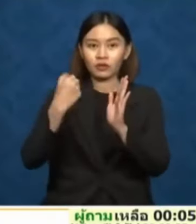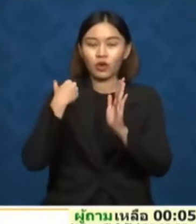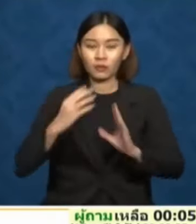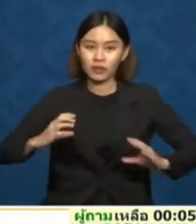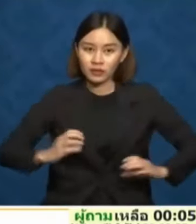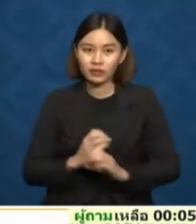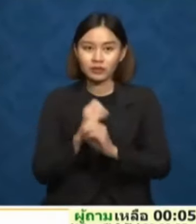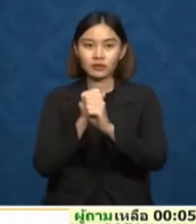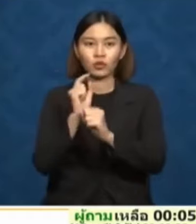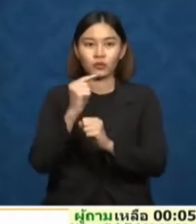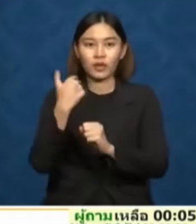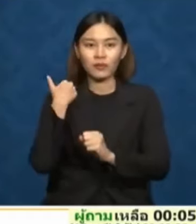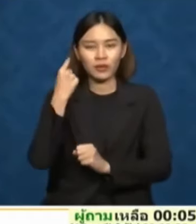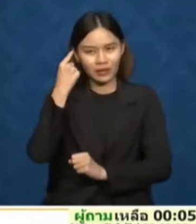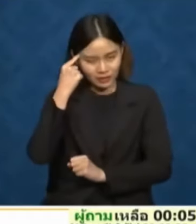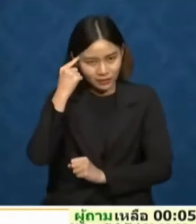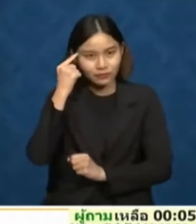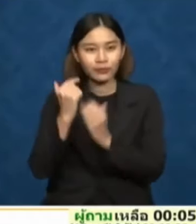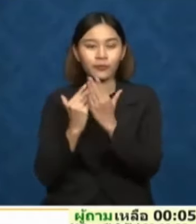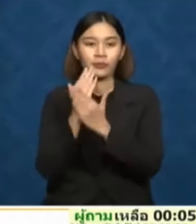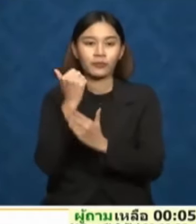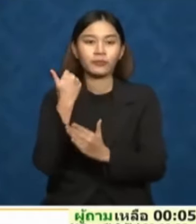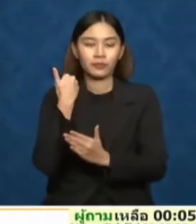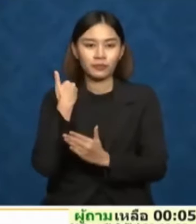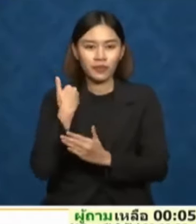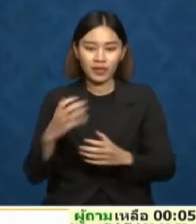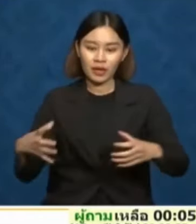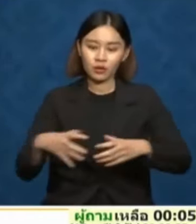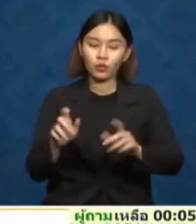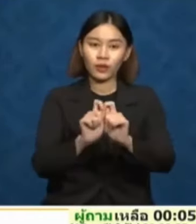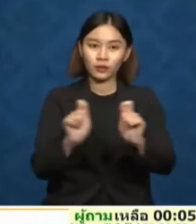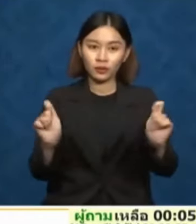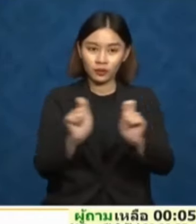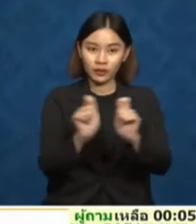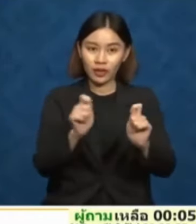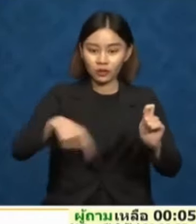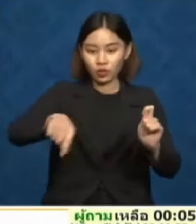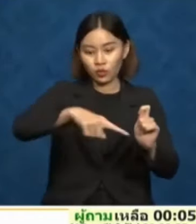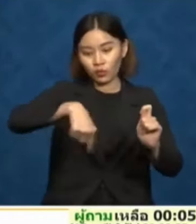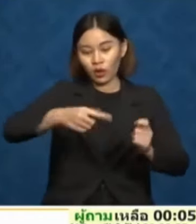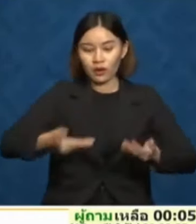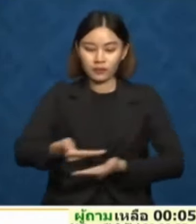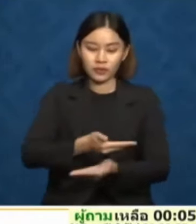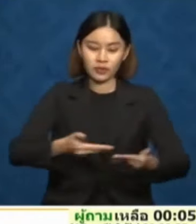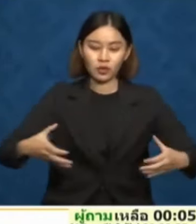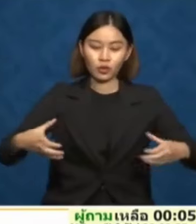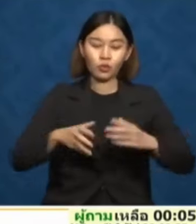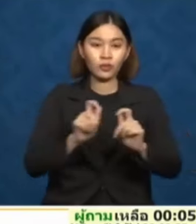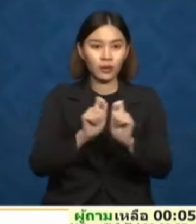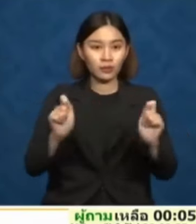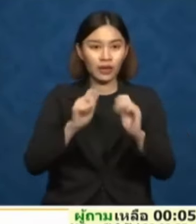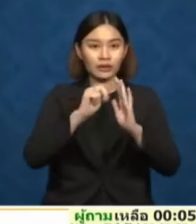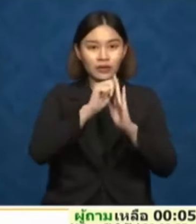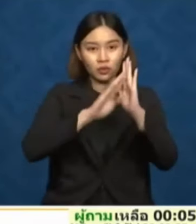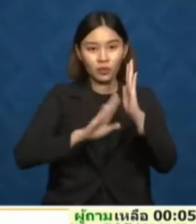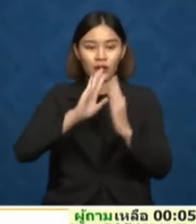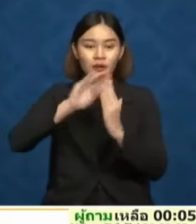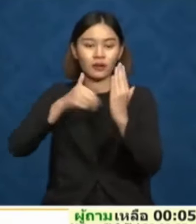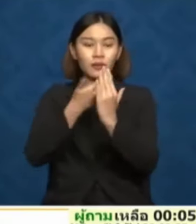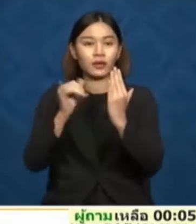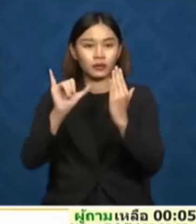ยุติว่ามีทางเห็นแสงสว่างก็ให้อนุกรรมการซึ่งอนุกรรมการไปพิจารณาชุดนี้เขาเรียกเป็นอนุกรรมการนโยบายและ